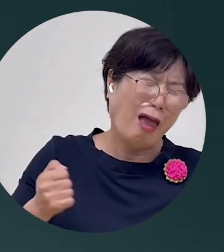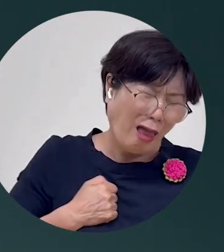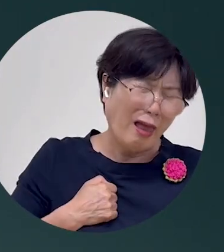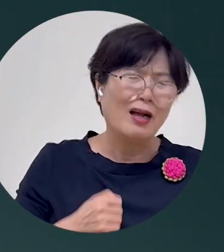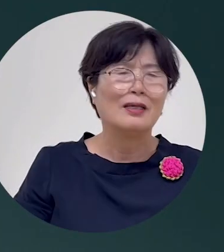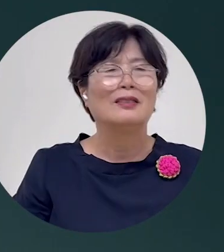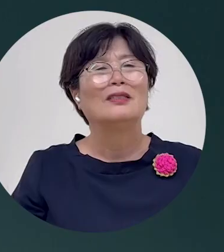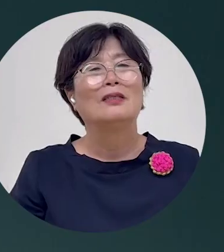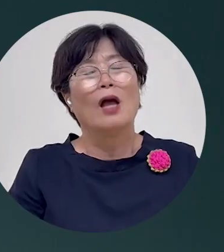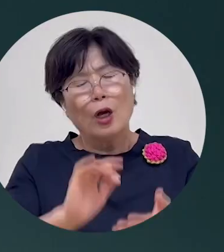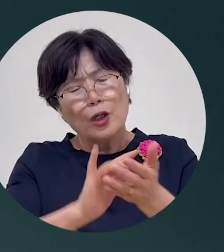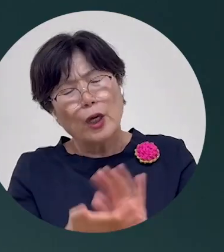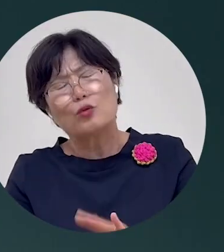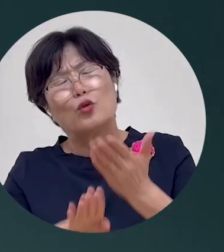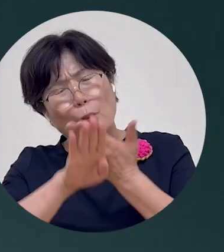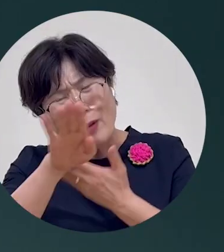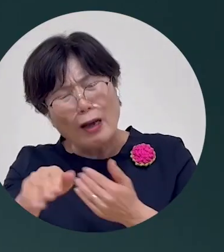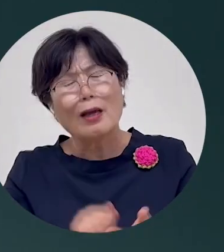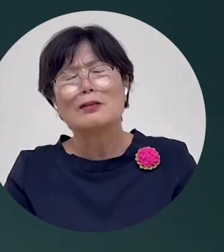예수 밖에서 잘 먹고 잘 사는 사람들.